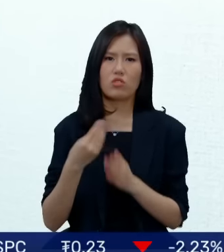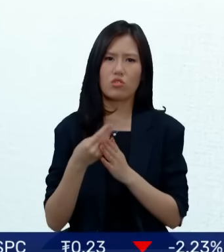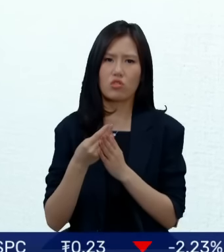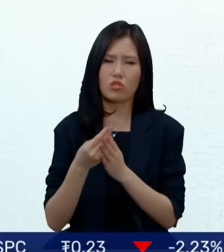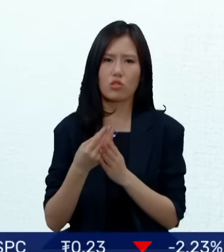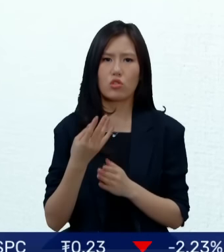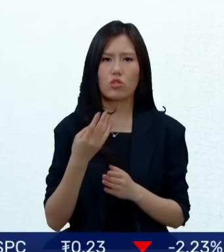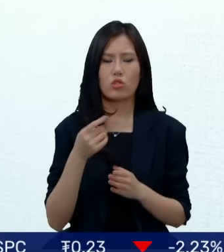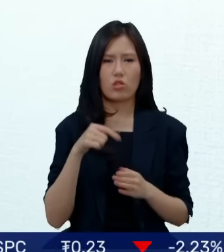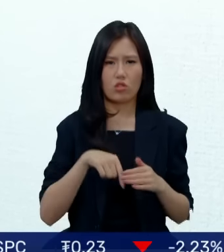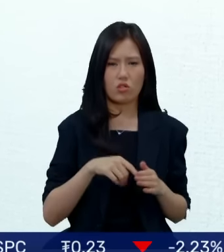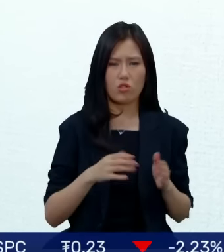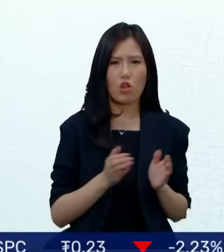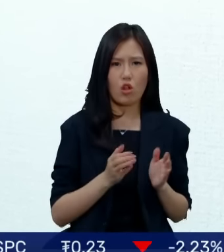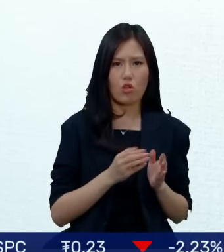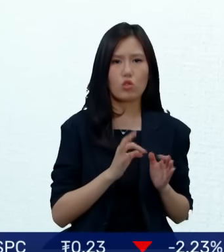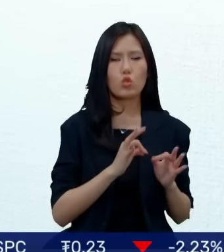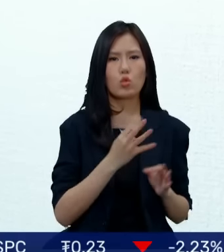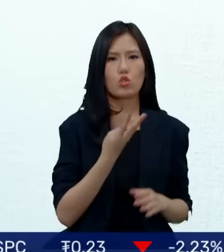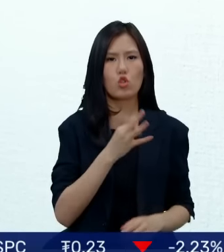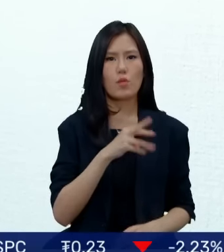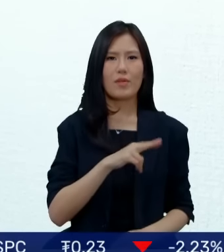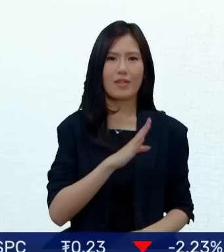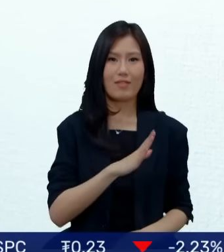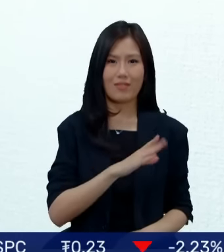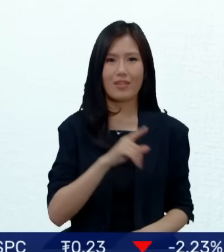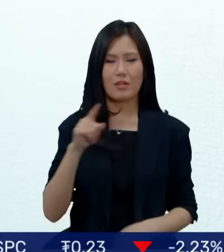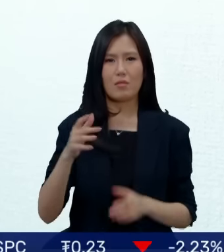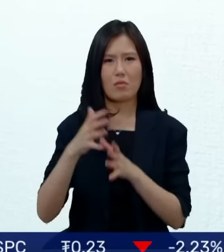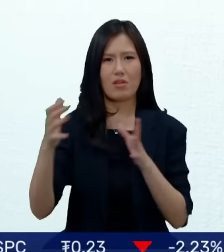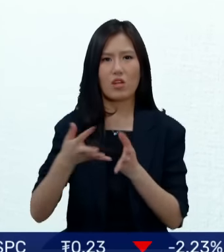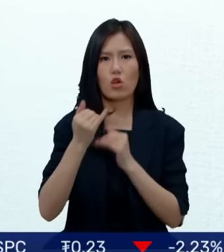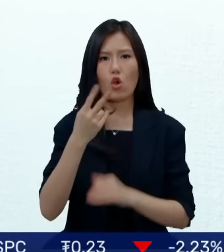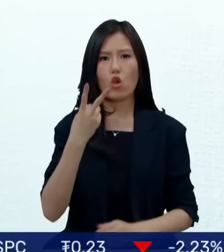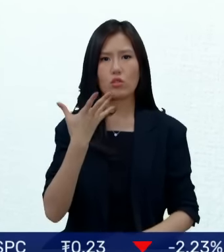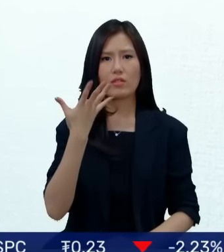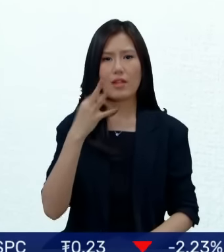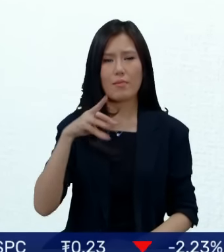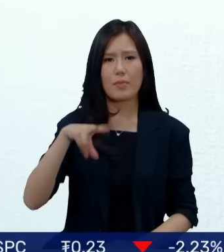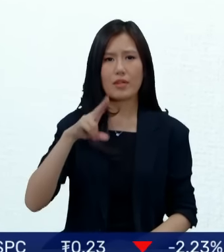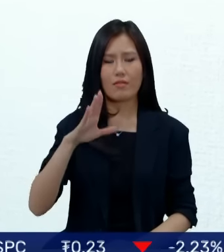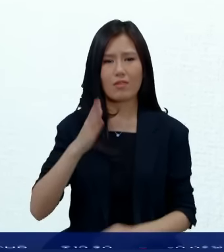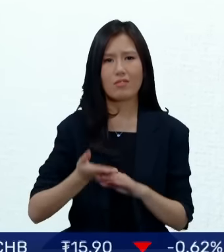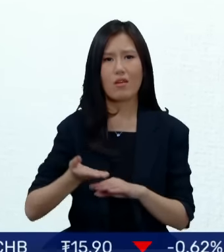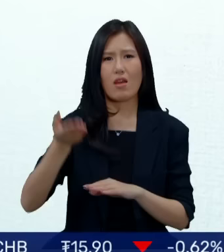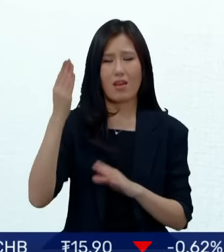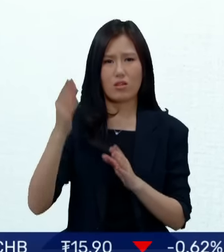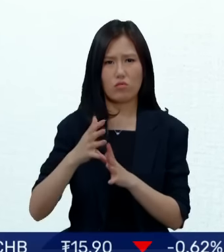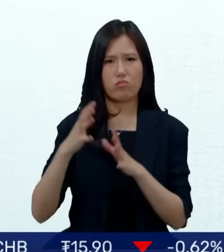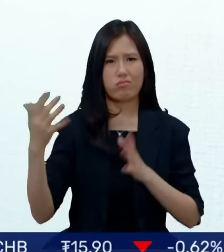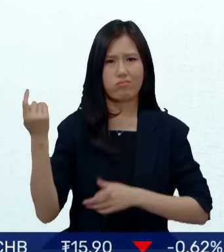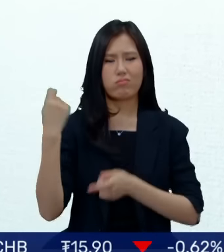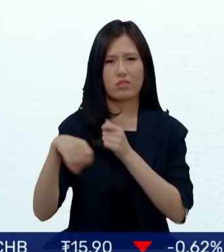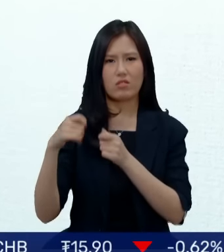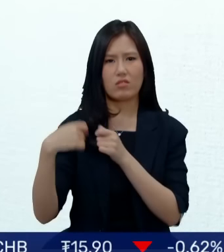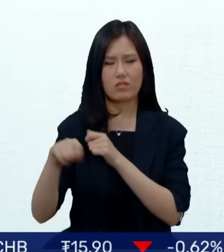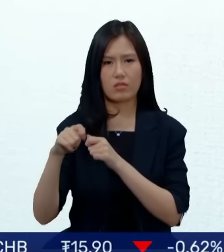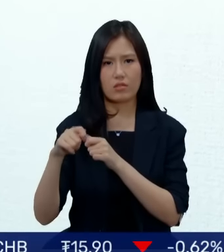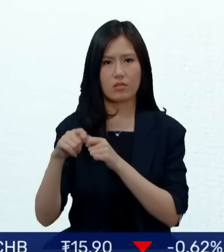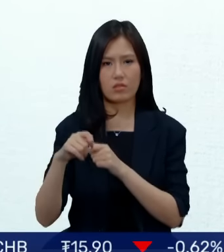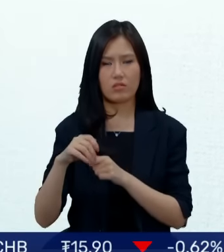метр квадраттай хаахад бол бизнес болон өндөр зэрэглэл бол ерөөхдөө 250-аас дээш метр квадратын сонголттой нийлүүлэгдэж ах жишээний тийм